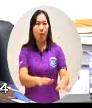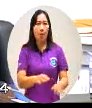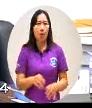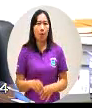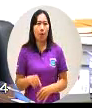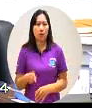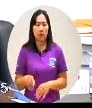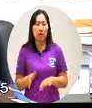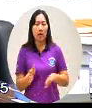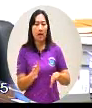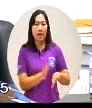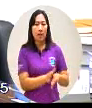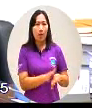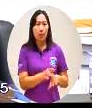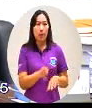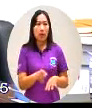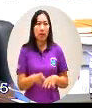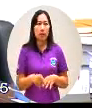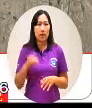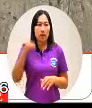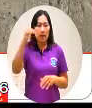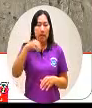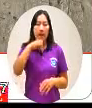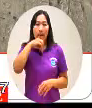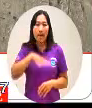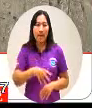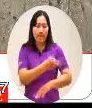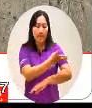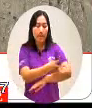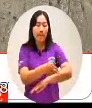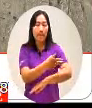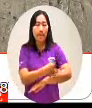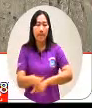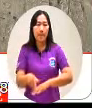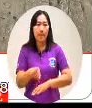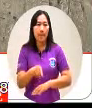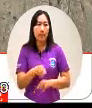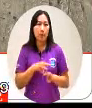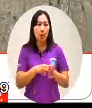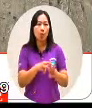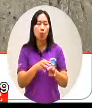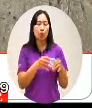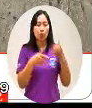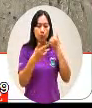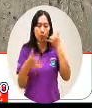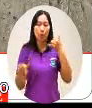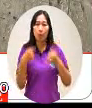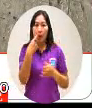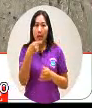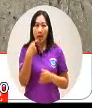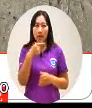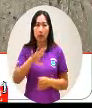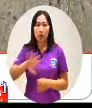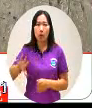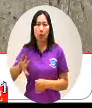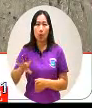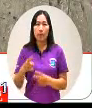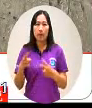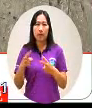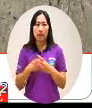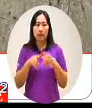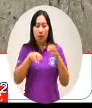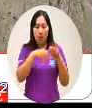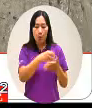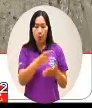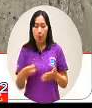是咱的高平溪出海口，正面小琉球，吼佮倒边即个角度就是咱的东港，吼、